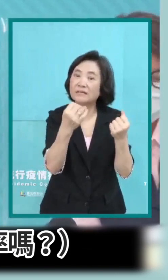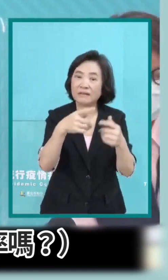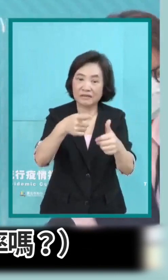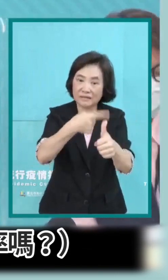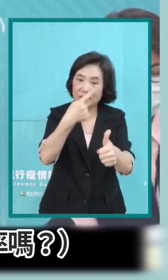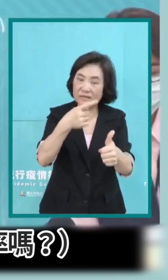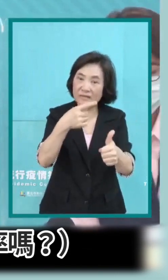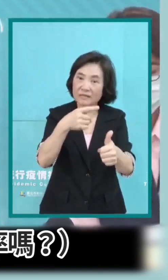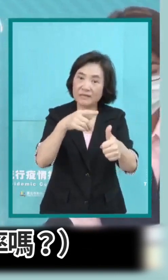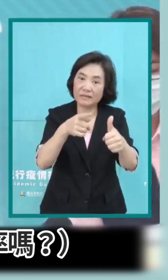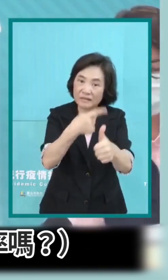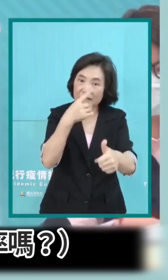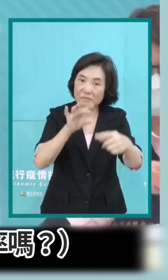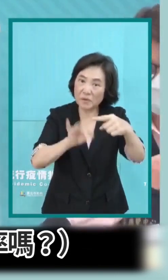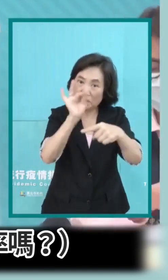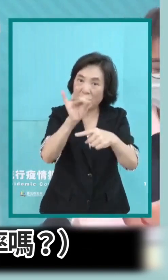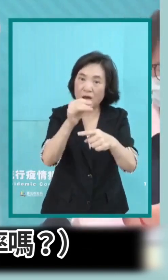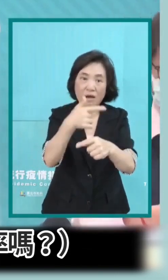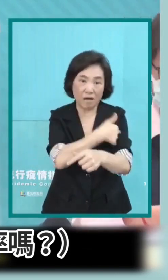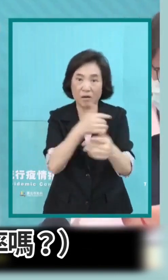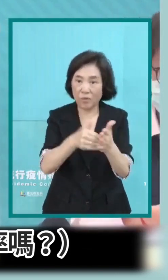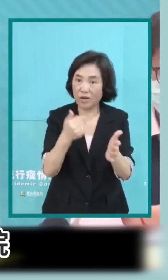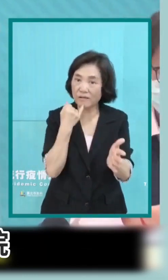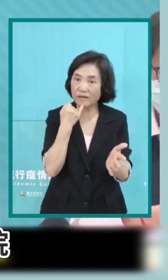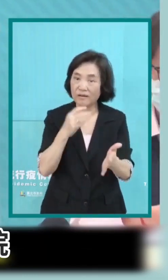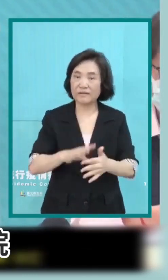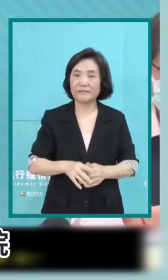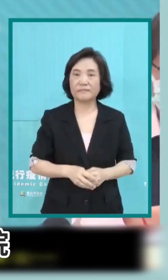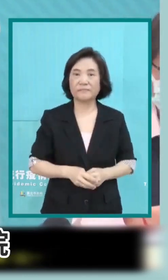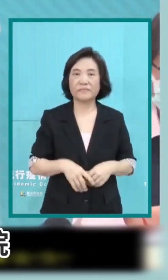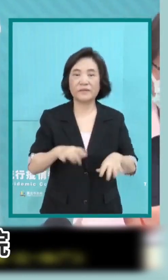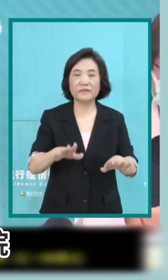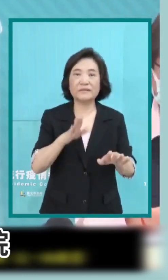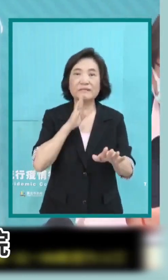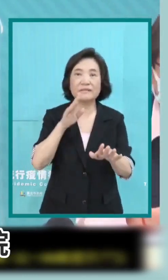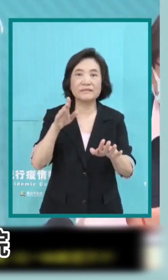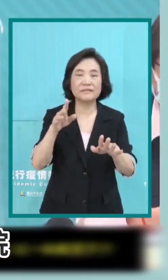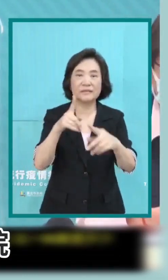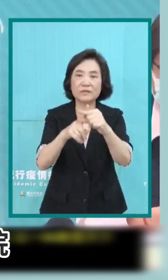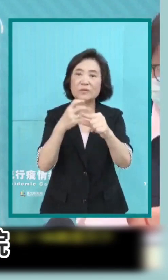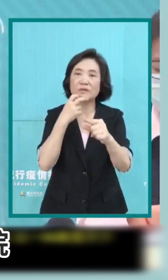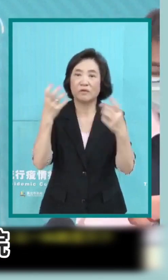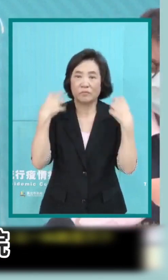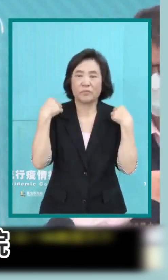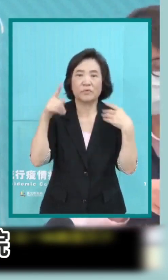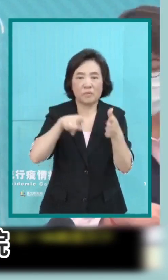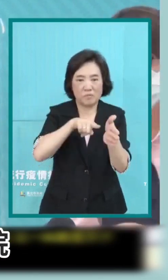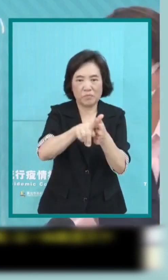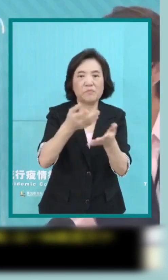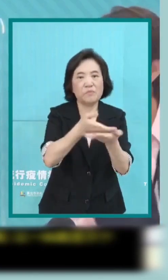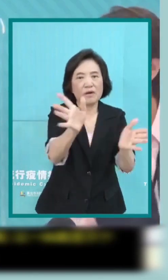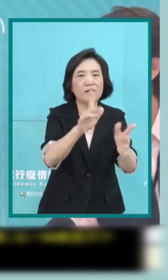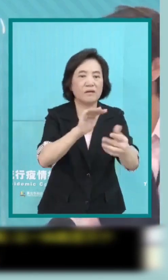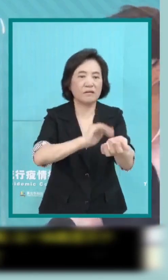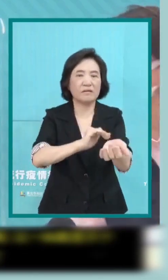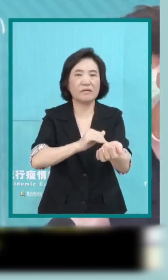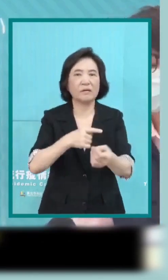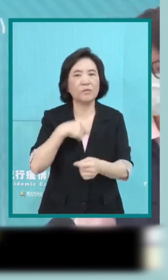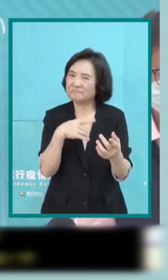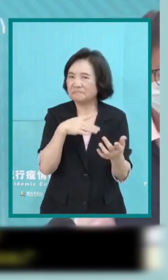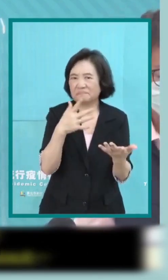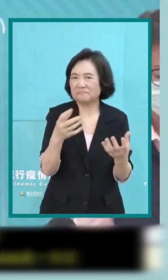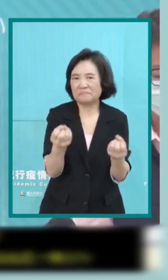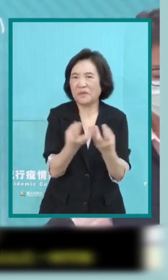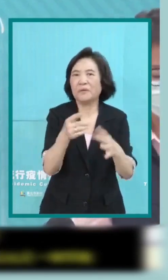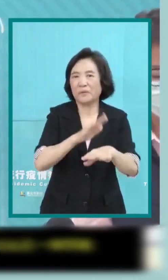一类可以完成100%的施打率吗？ 这一批是由中央直接送到医院了，所以这也是一个问题，你